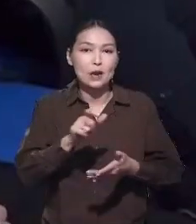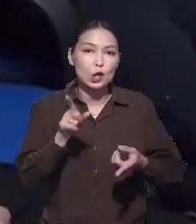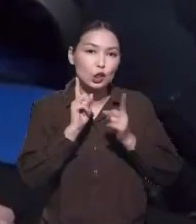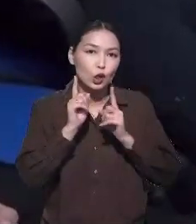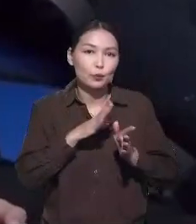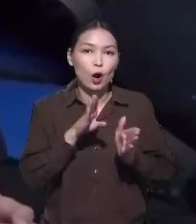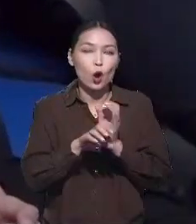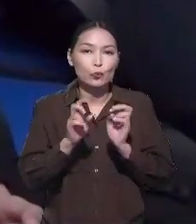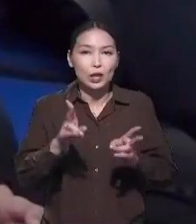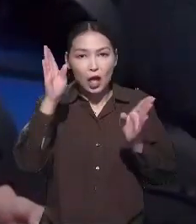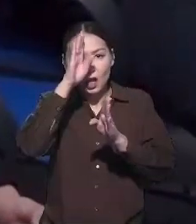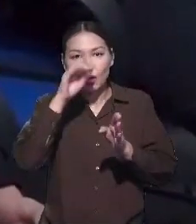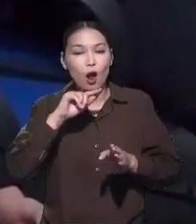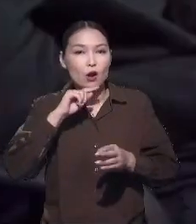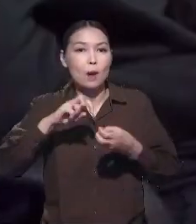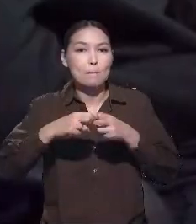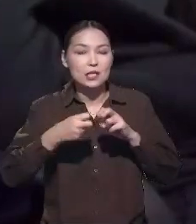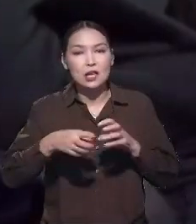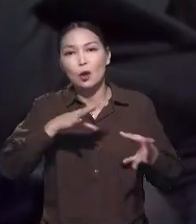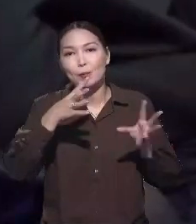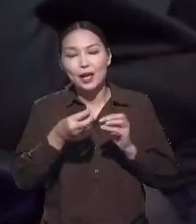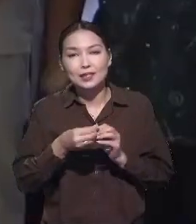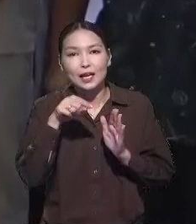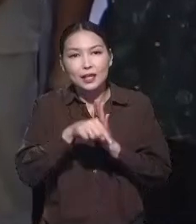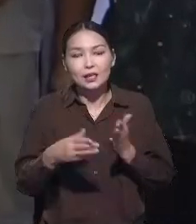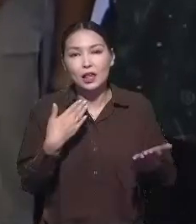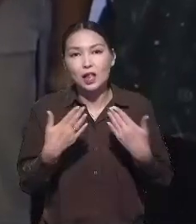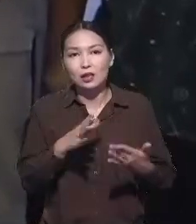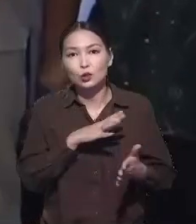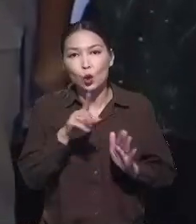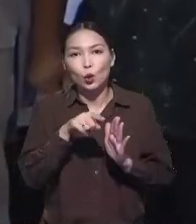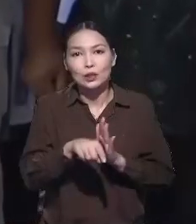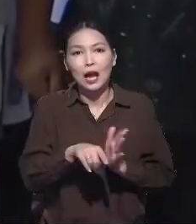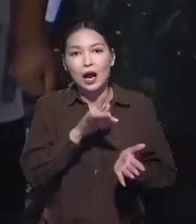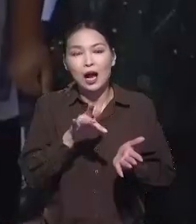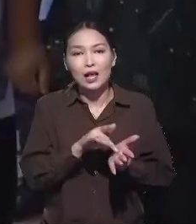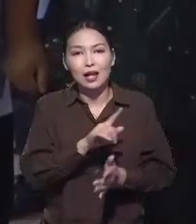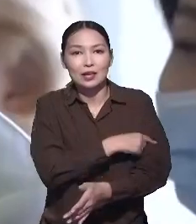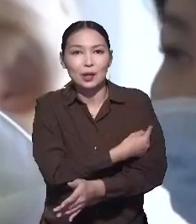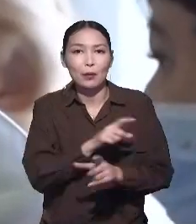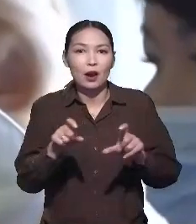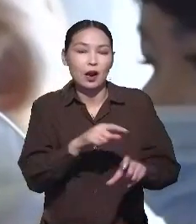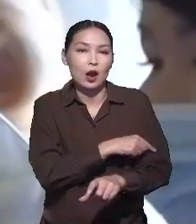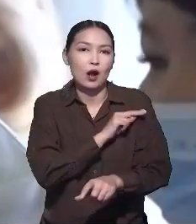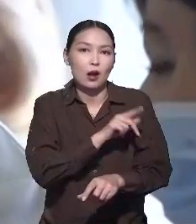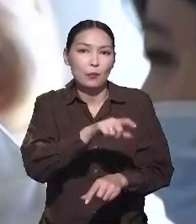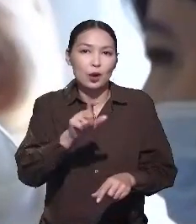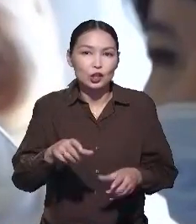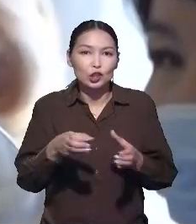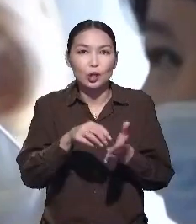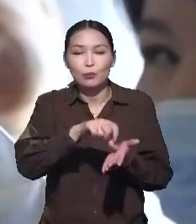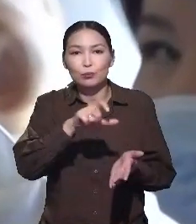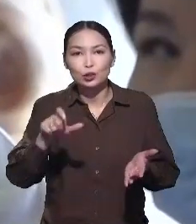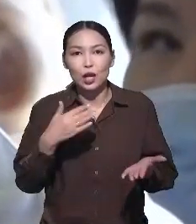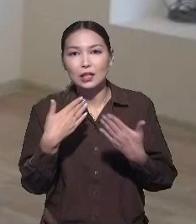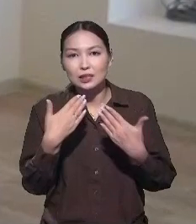экология және экономика мәселелері кеңінен талқыға түсті. Рудный қалалық емхана қызметкерлері де штаб мүшелерімен дидарласып, келелі сауалдар